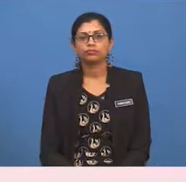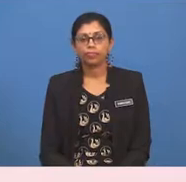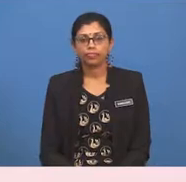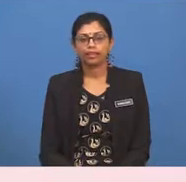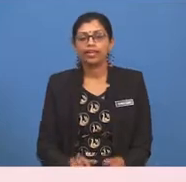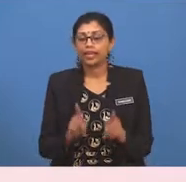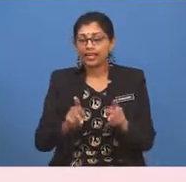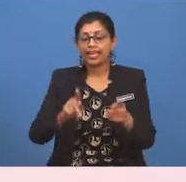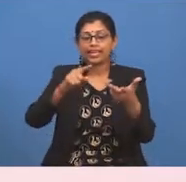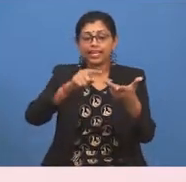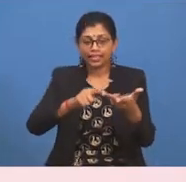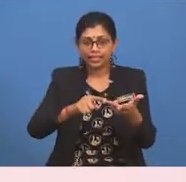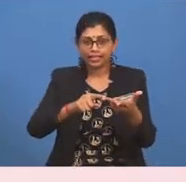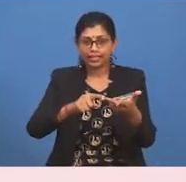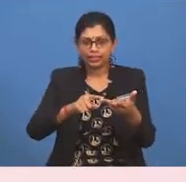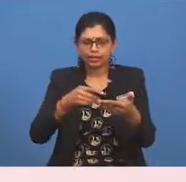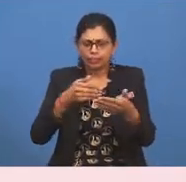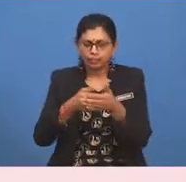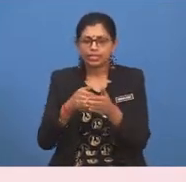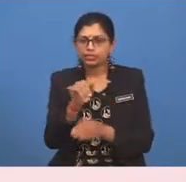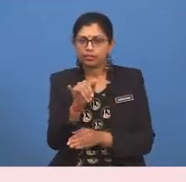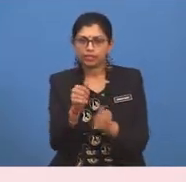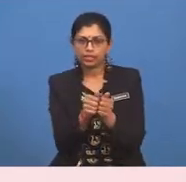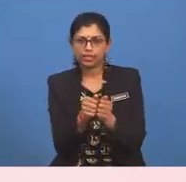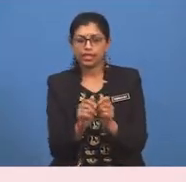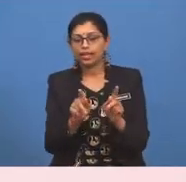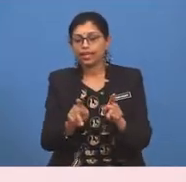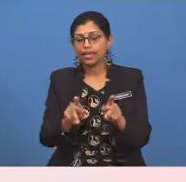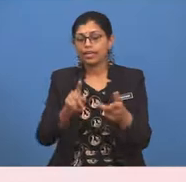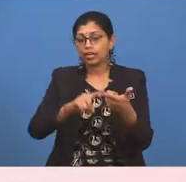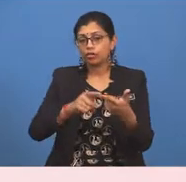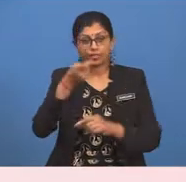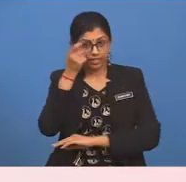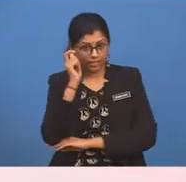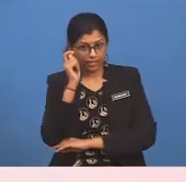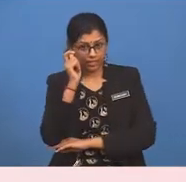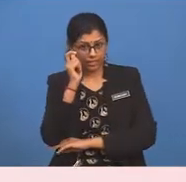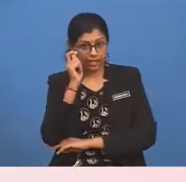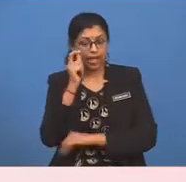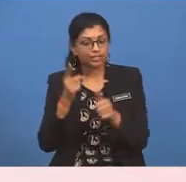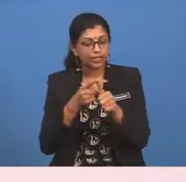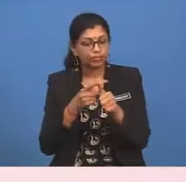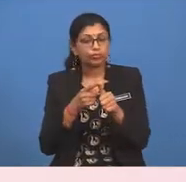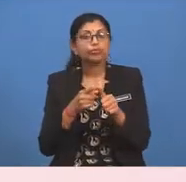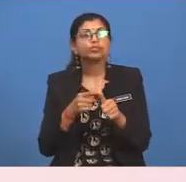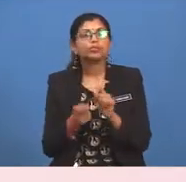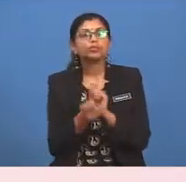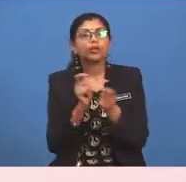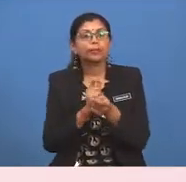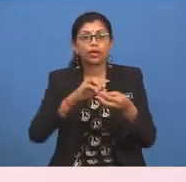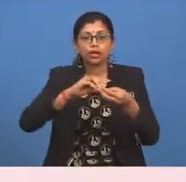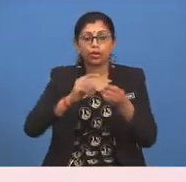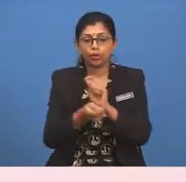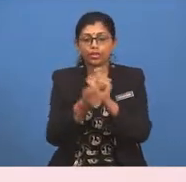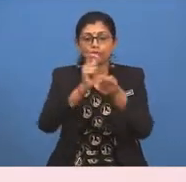Kaedah ketiga hampir sama dengan kaedah kedua, iaitu menukarkan